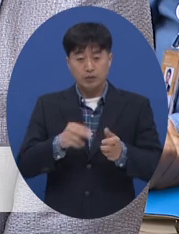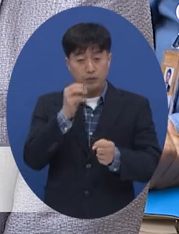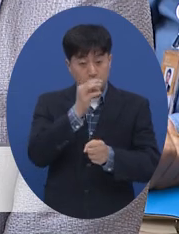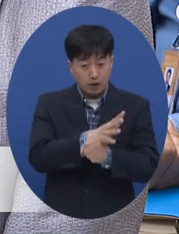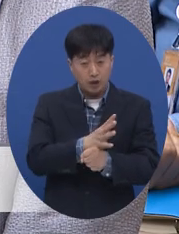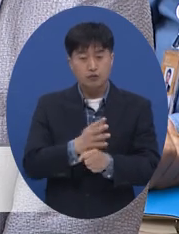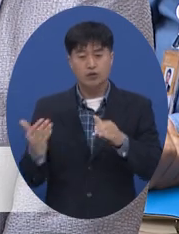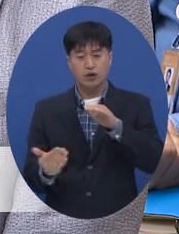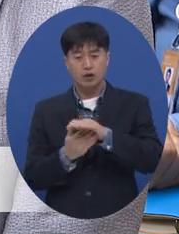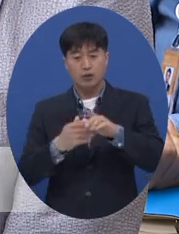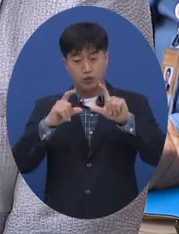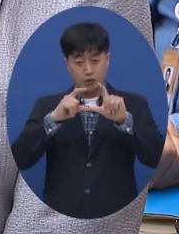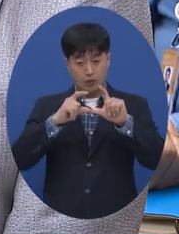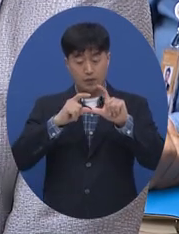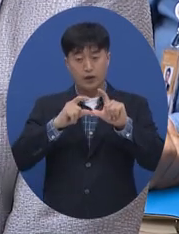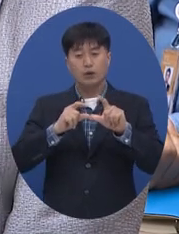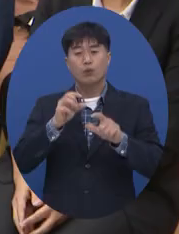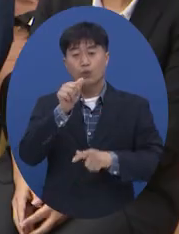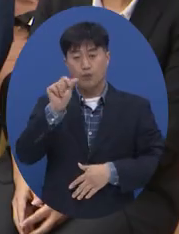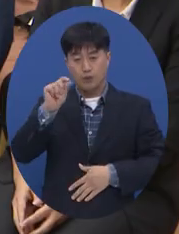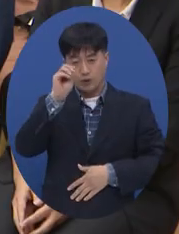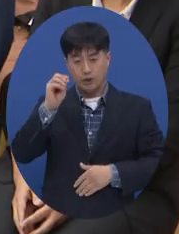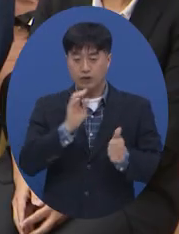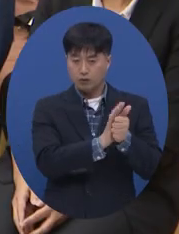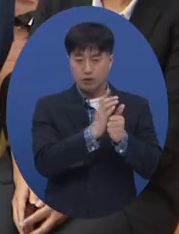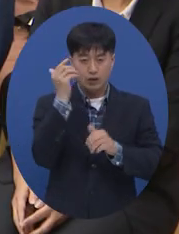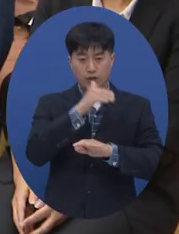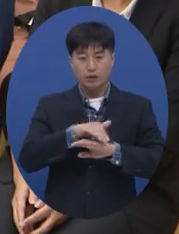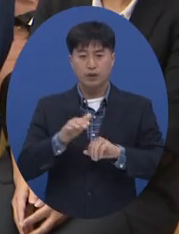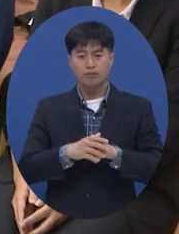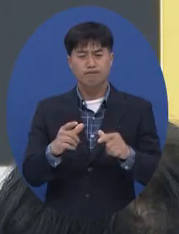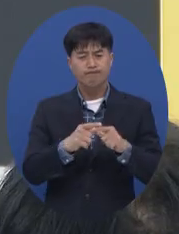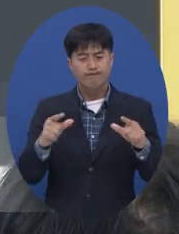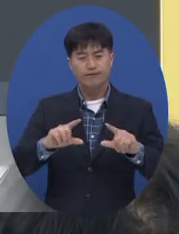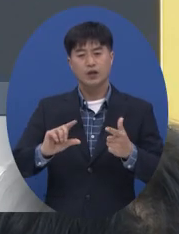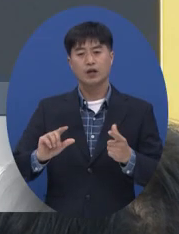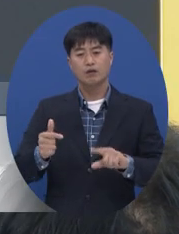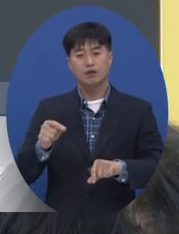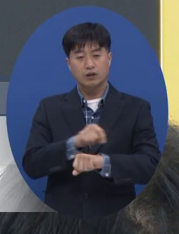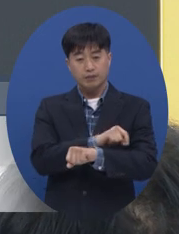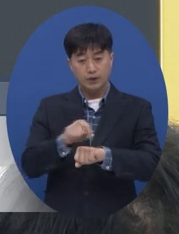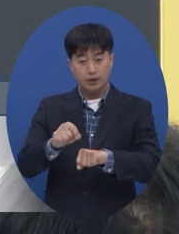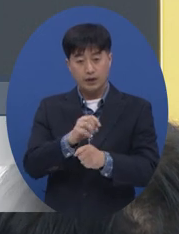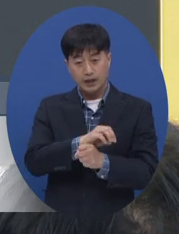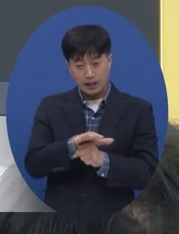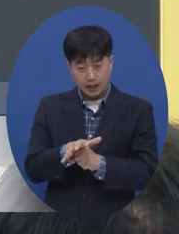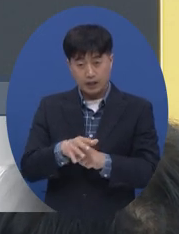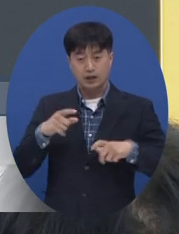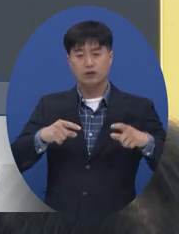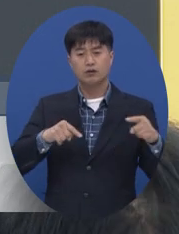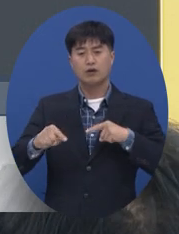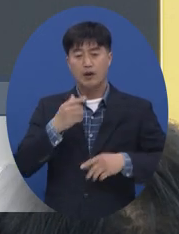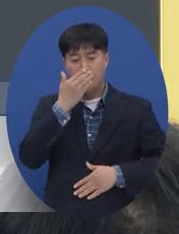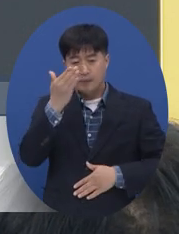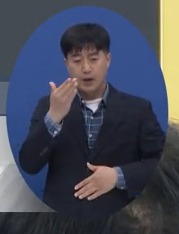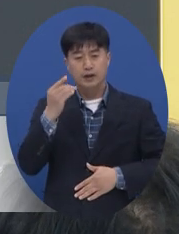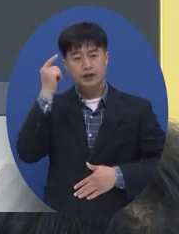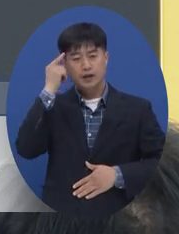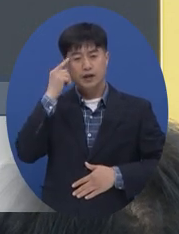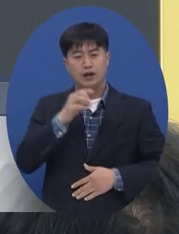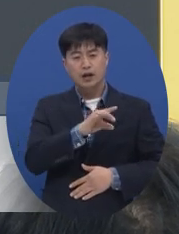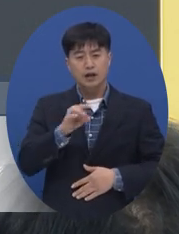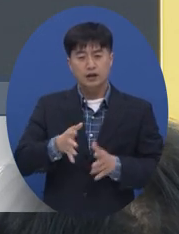절반까지 4b 를 지원할 계획입니다 1인 죄기 보다는 다양하고 특색있는 지방자치가 가능하도록 알수가 곽씨 공기